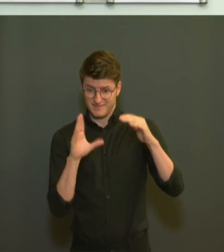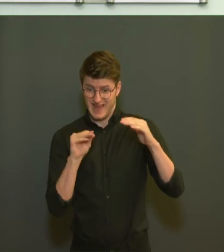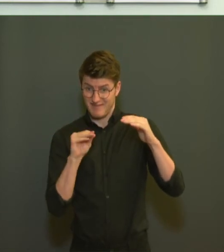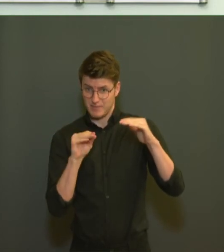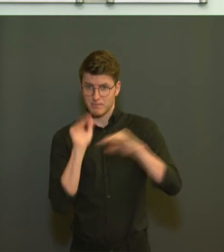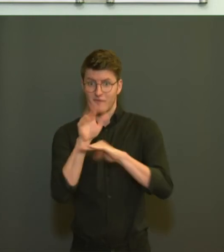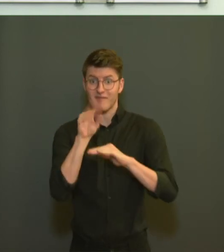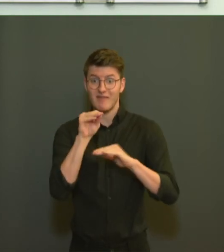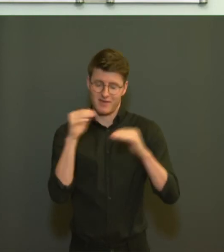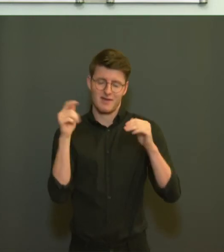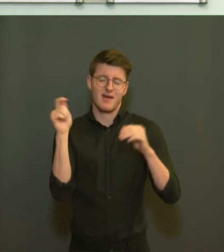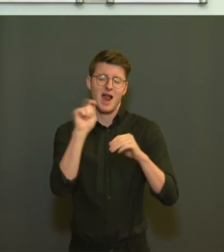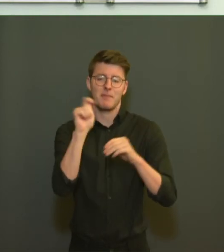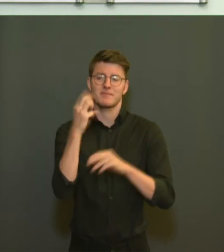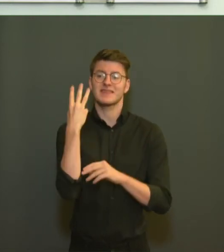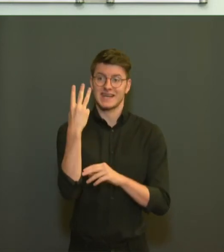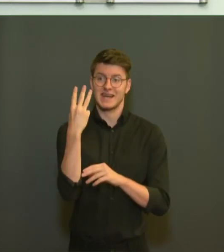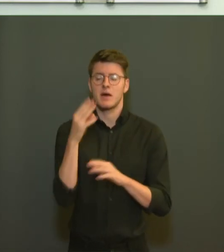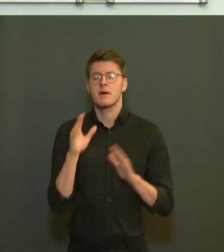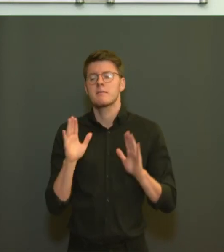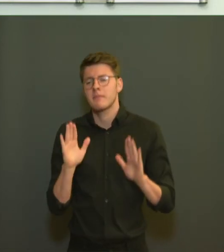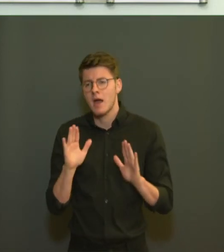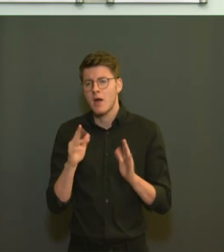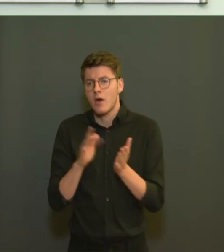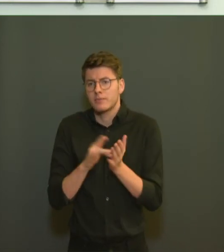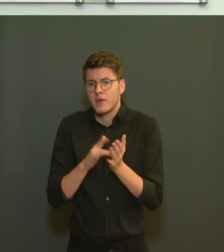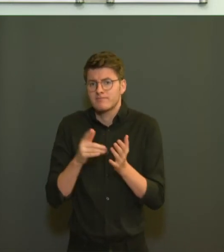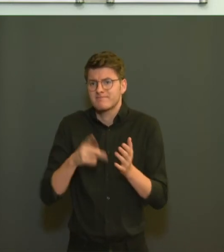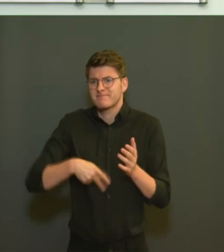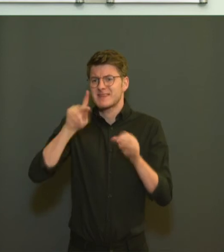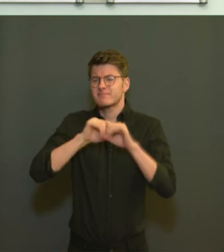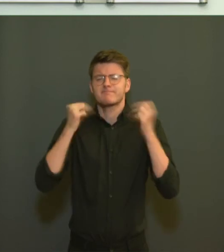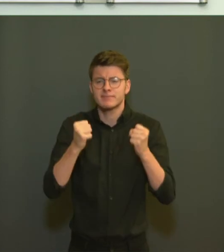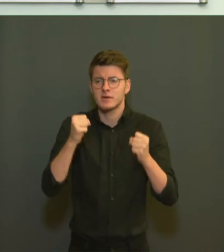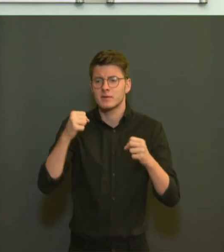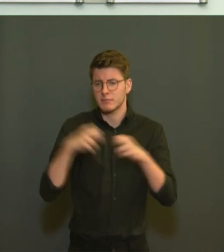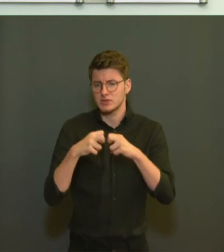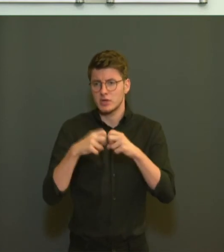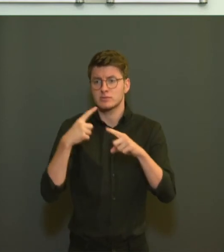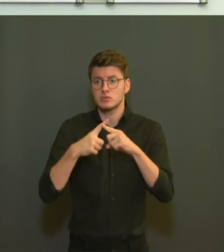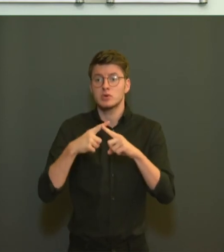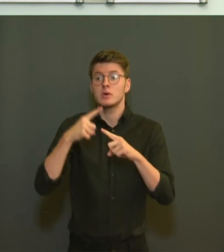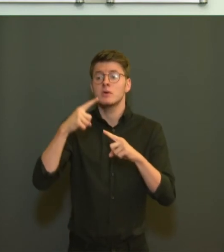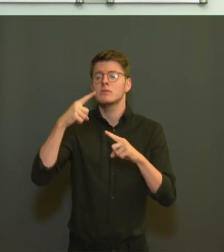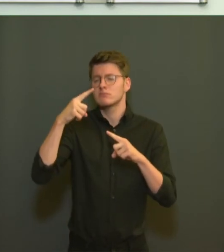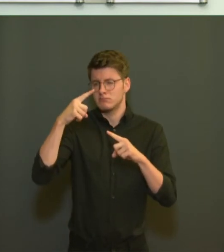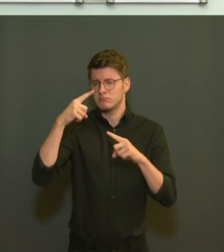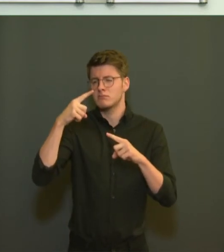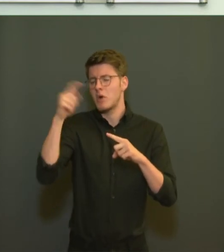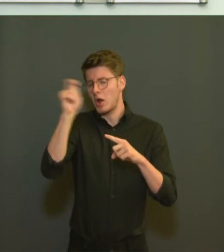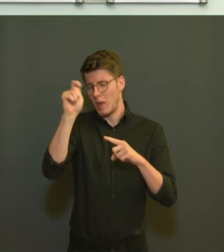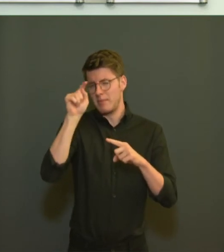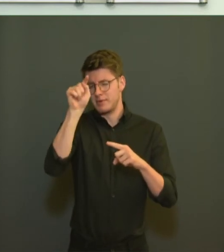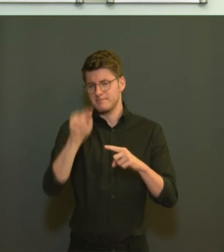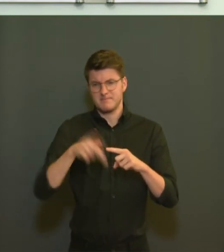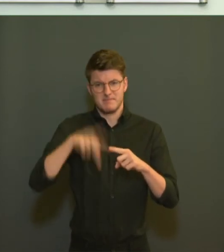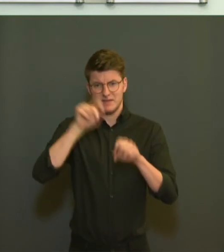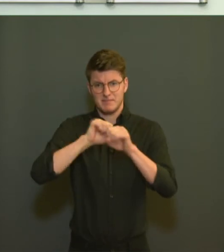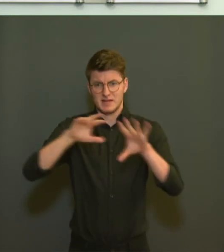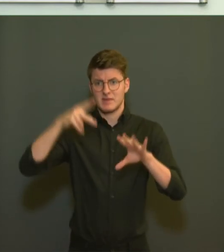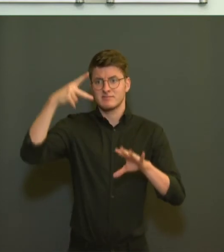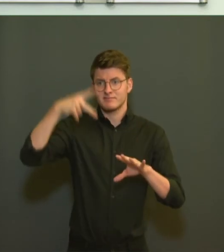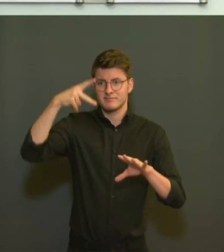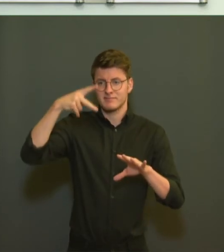van die besmettingen zich centraliseert in Brussel en in mindere mate in Antwerpen, werd voor België het